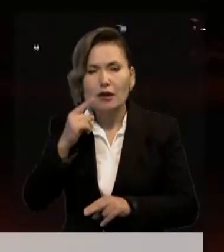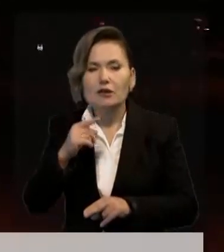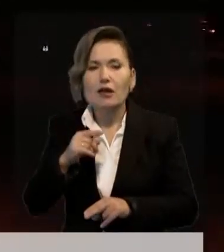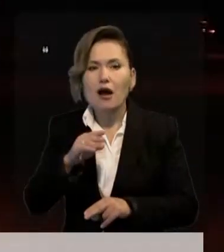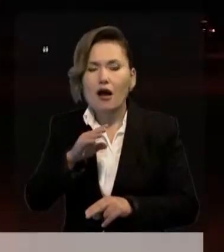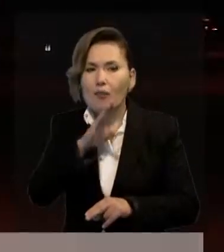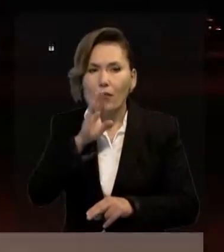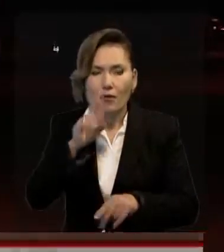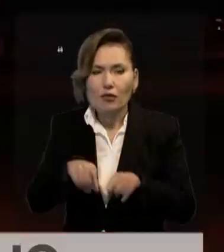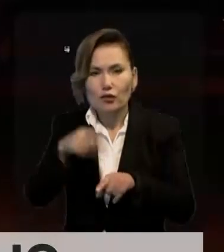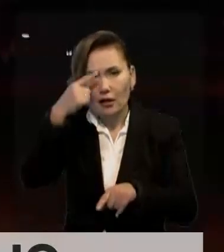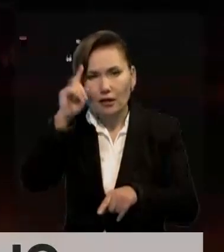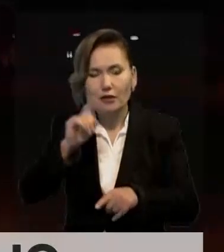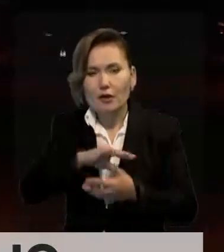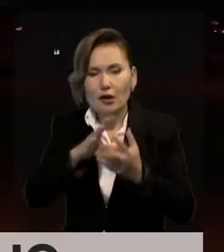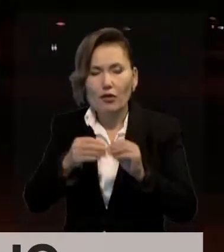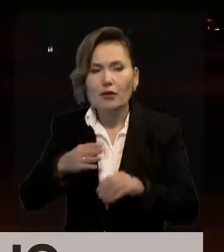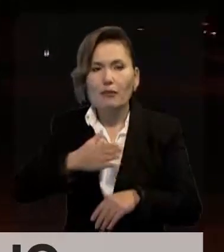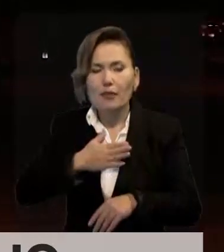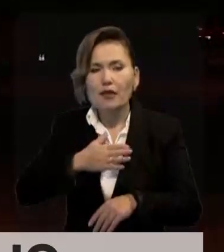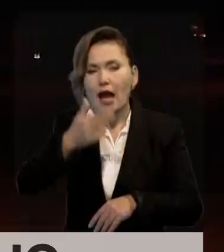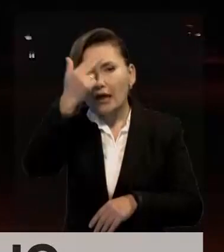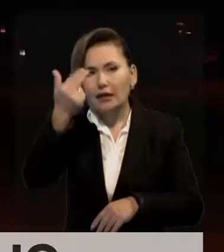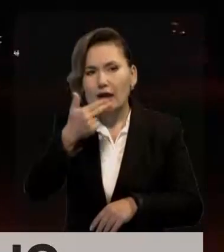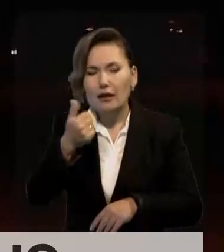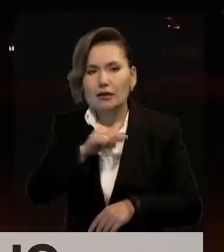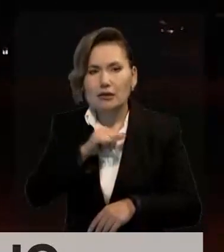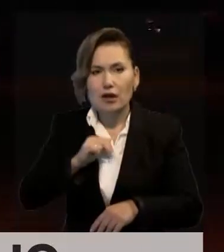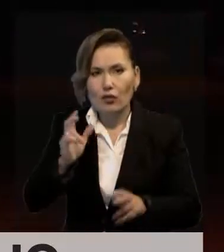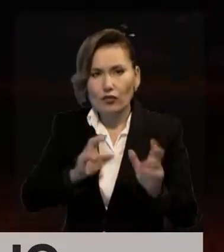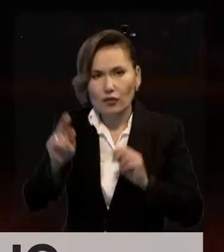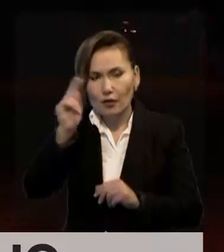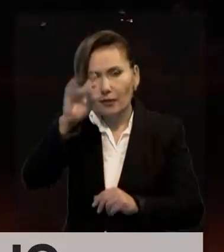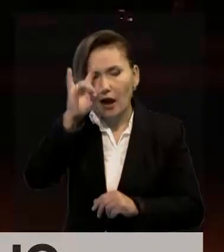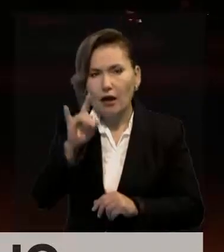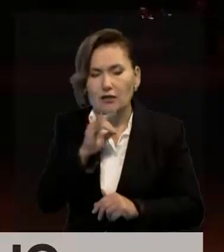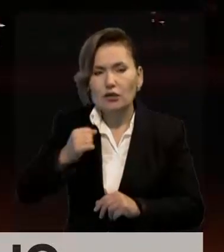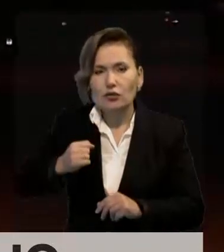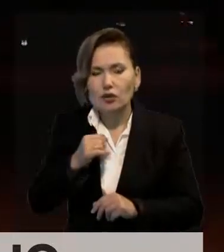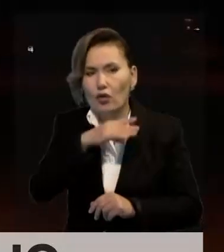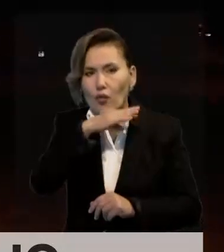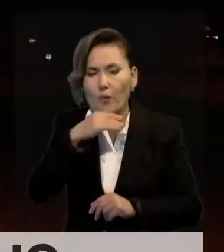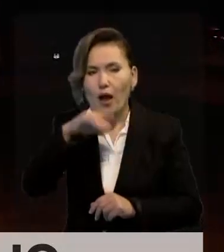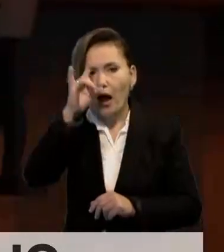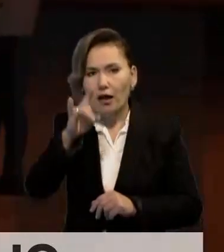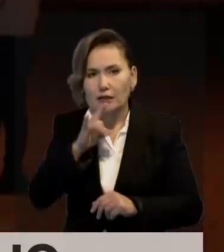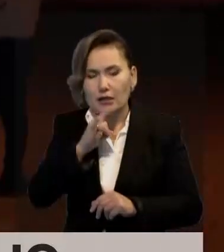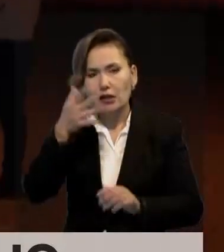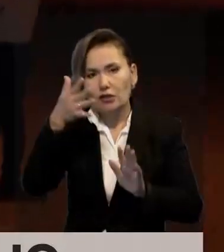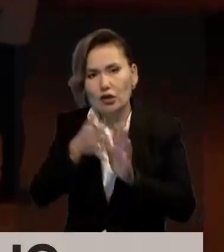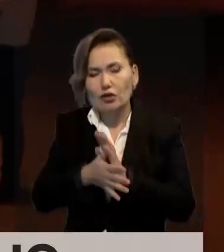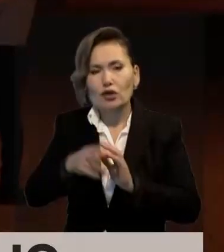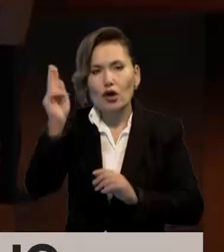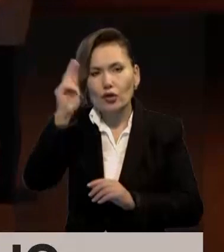жақта менің қазақ достарым көп болды. Енді қазір олармен сөйлесем, қазақшаны үйренем. Қазақ